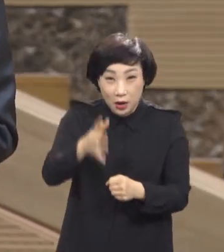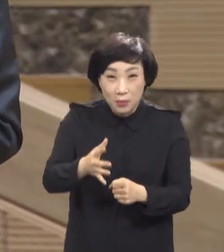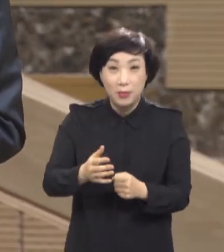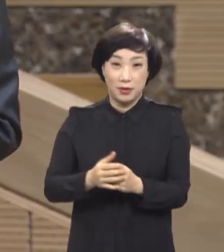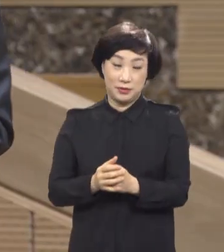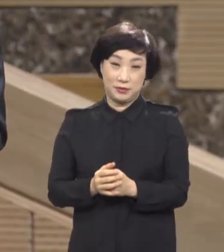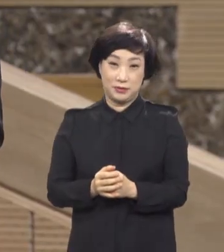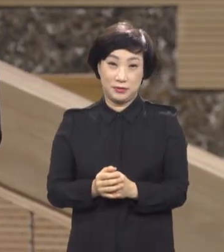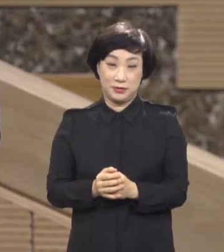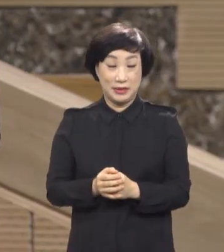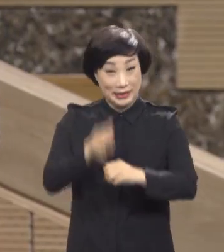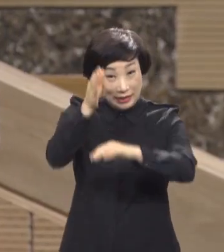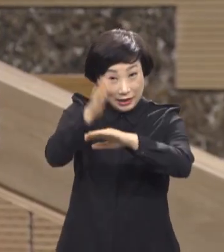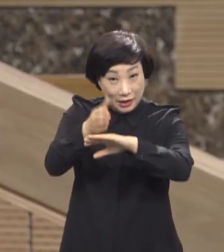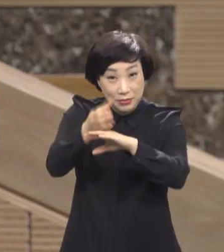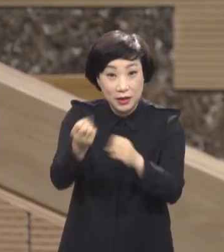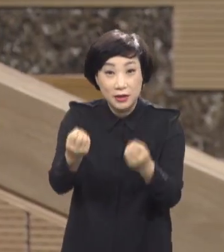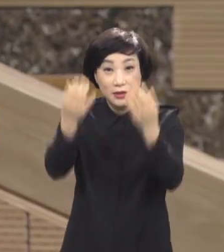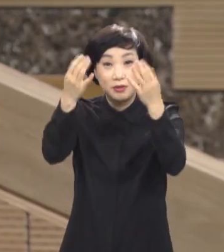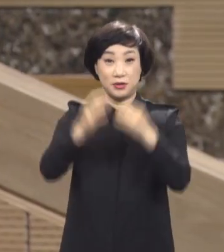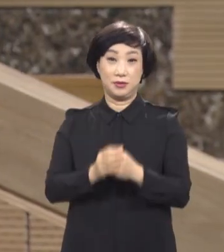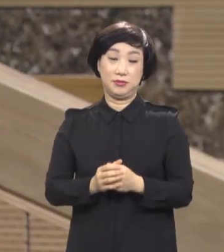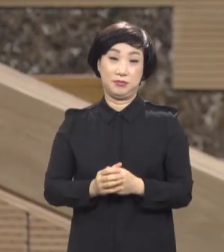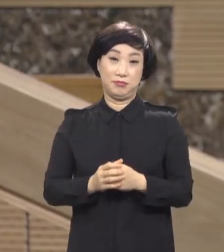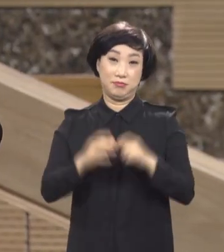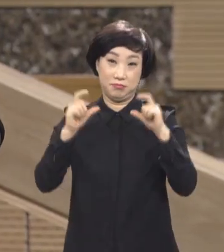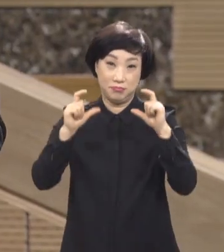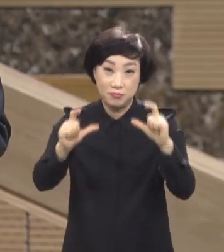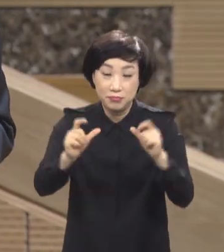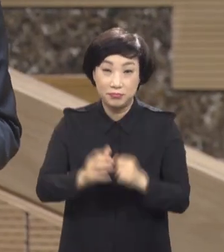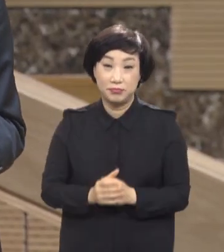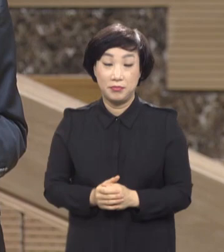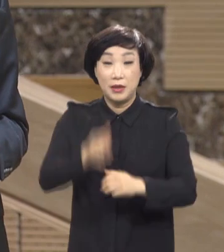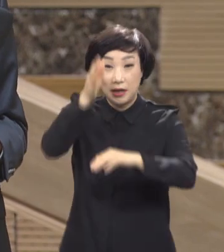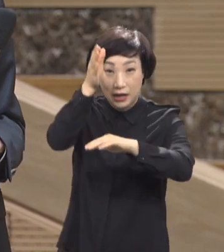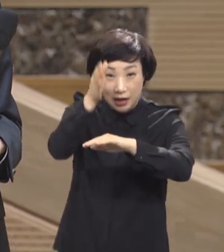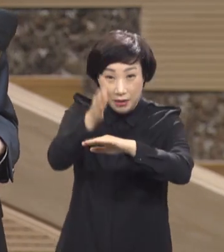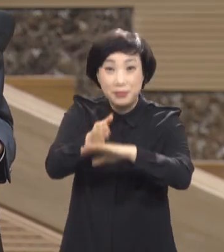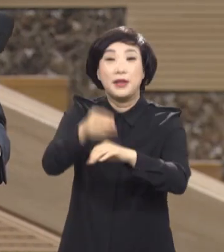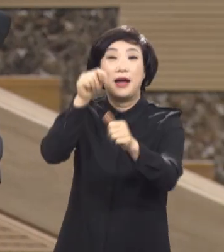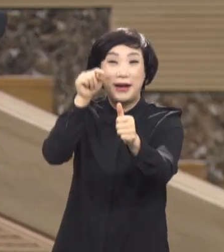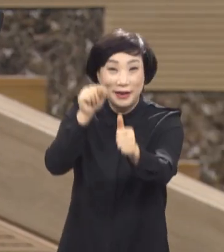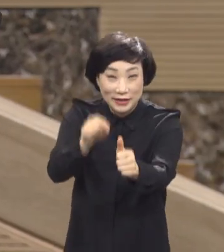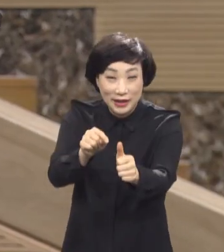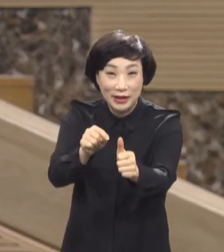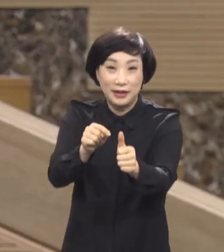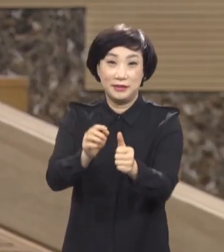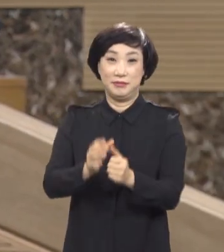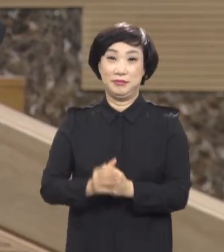감사조를 만들고 감사하라고